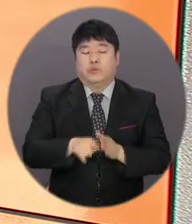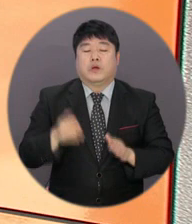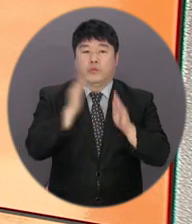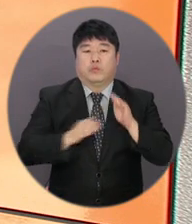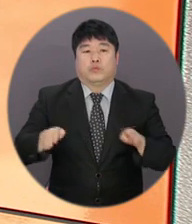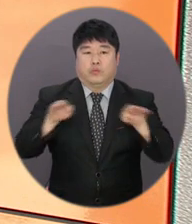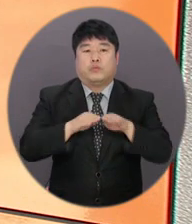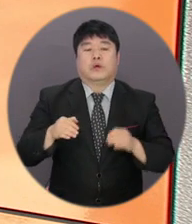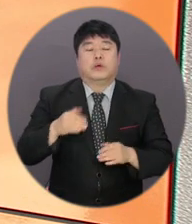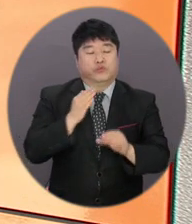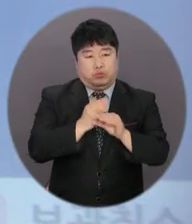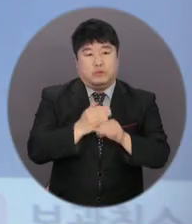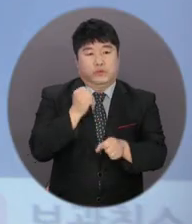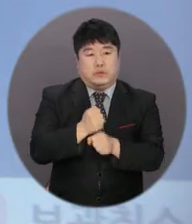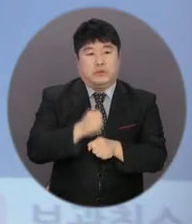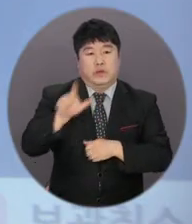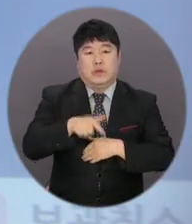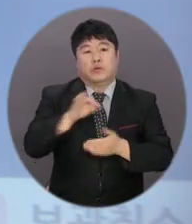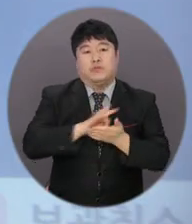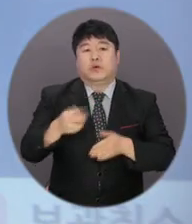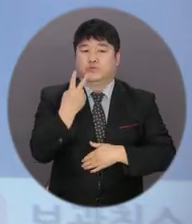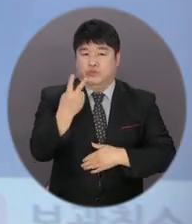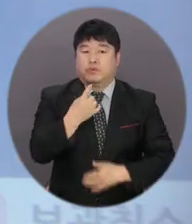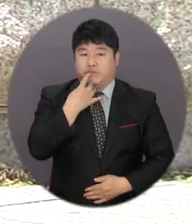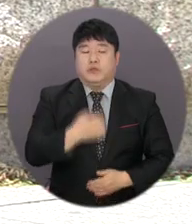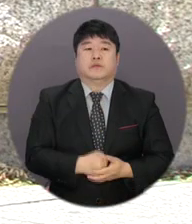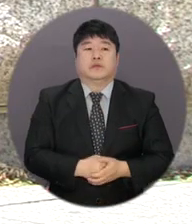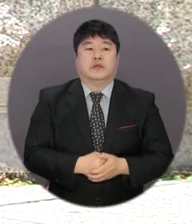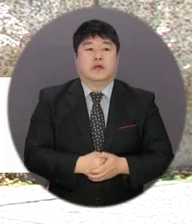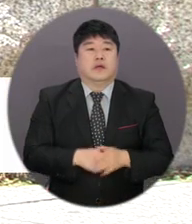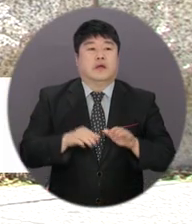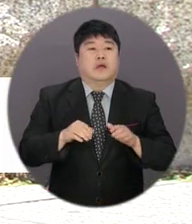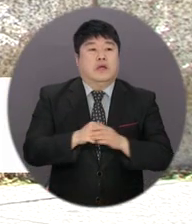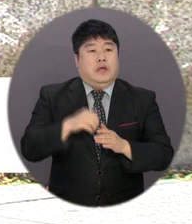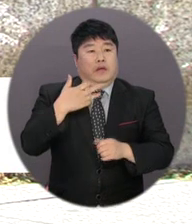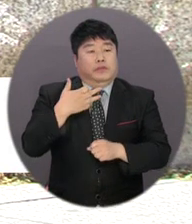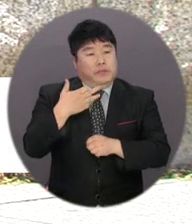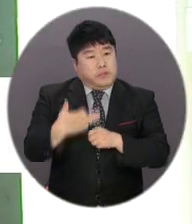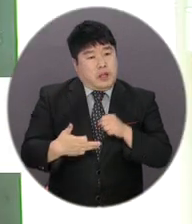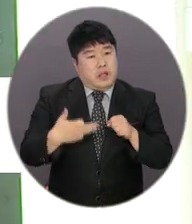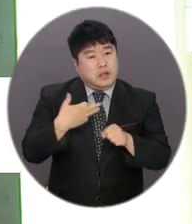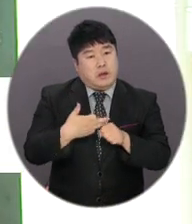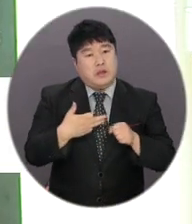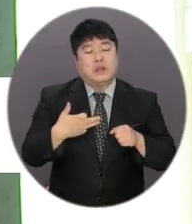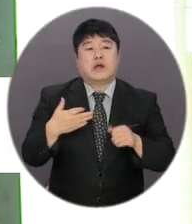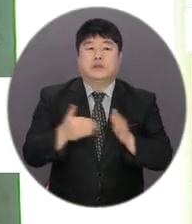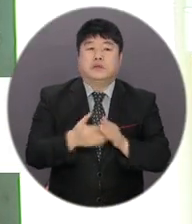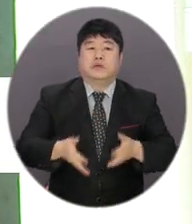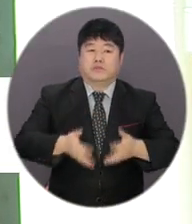설치해 하루 평균 이용 건수는 2건 정도에 불과합니다. 18년까지 설치돼 있던 곳은 기존의 그